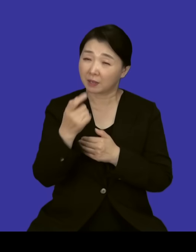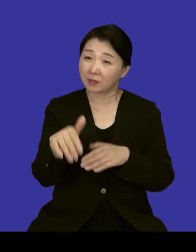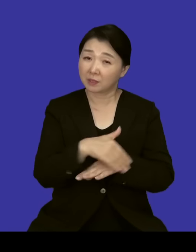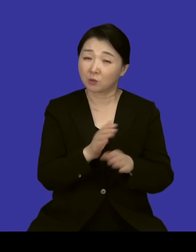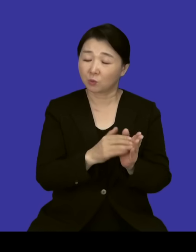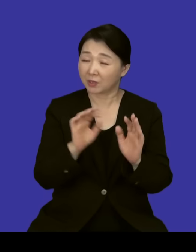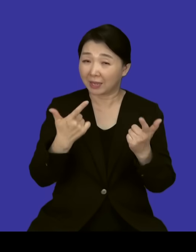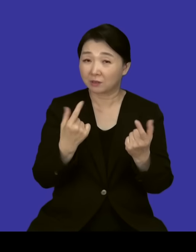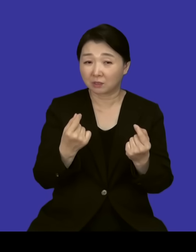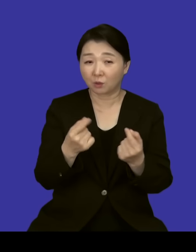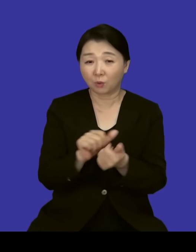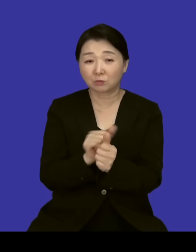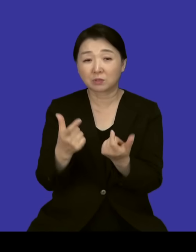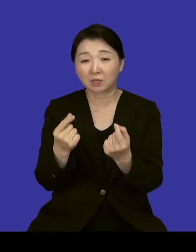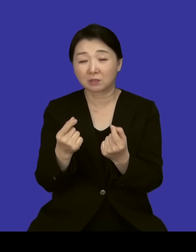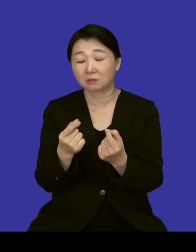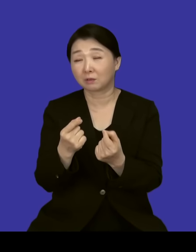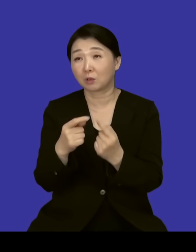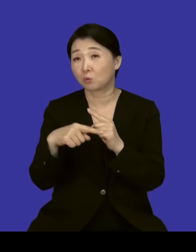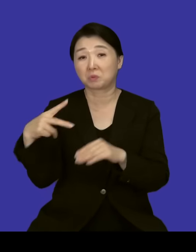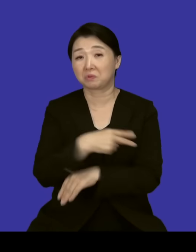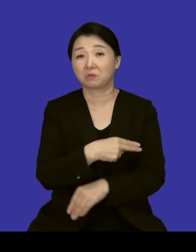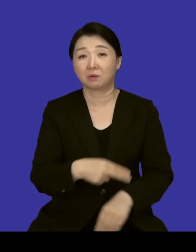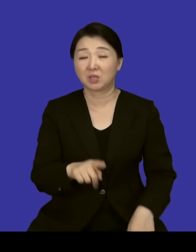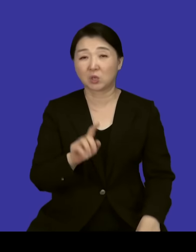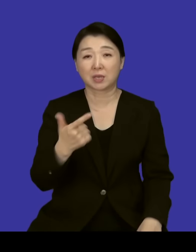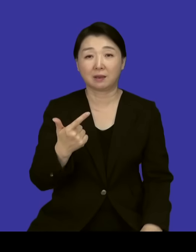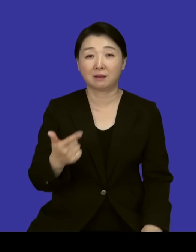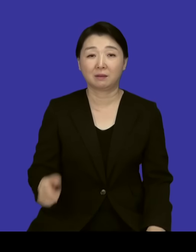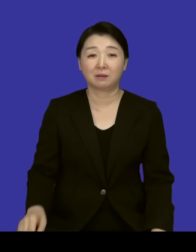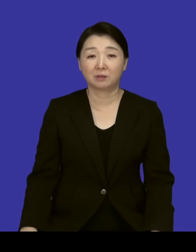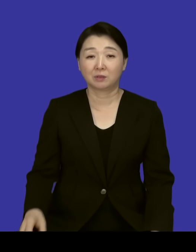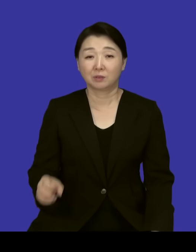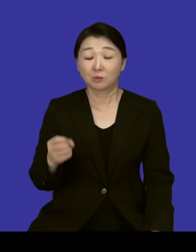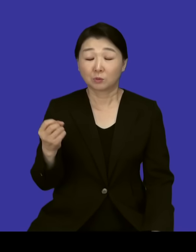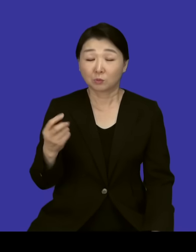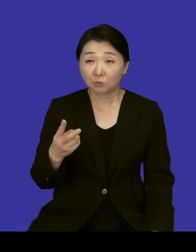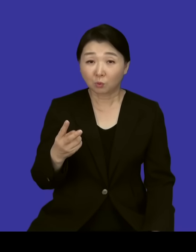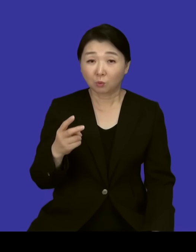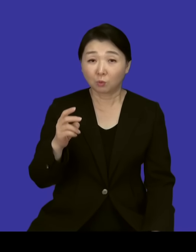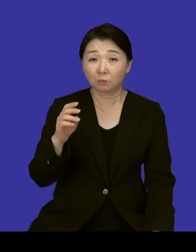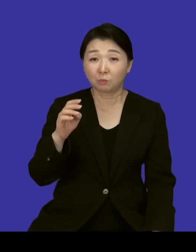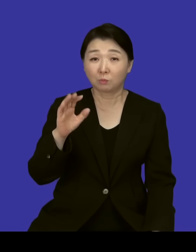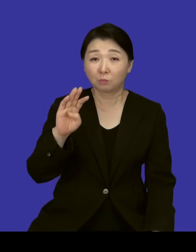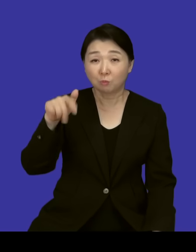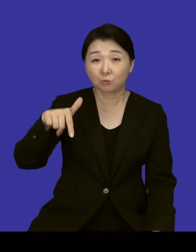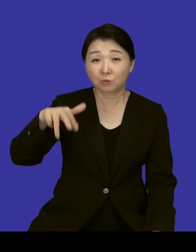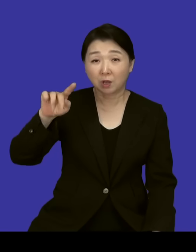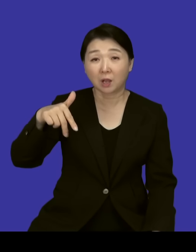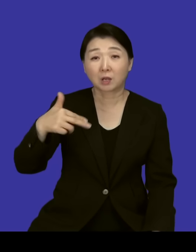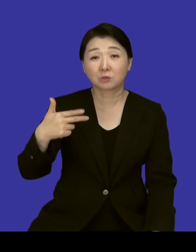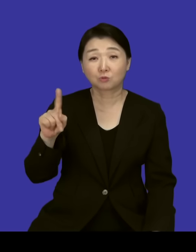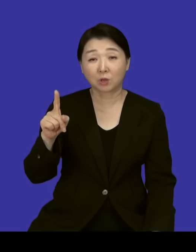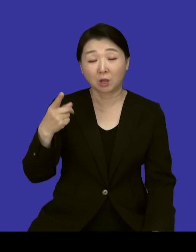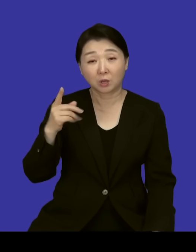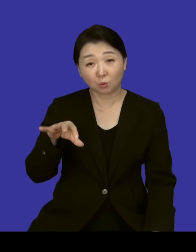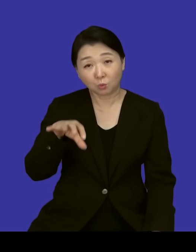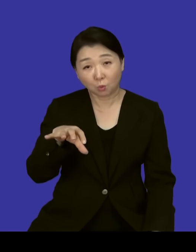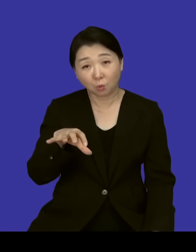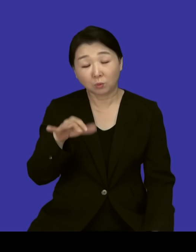네, 마치 주식하듯이 손절매를 하는 거예요. 아. 아, 여기 아닌 것 같아. 그리고 북가자독에 있는 교회를 가보자는 거예요. 네네. 그 교회를